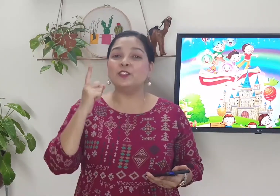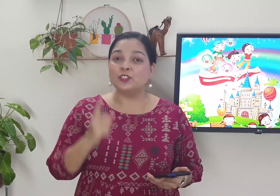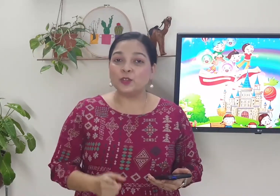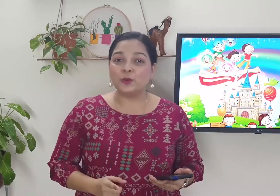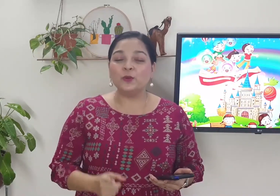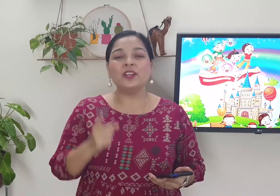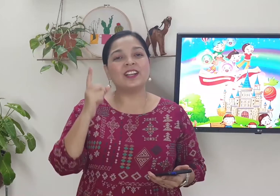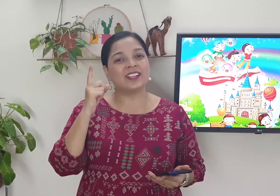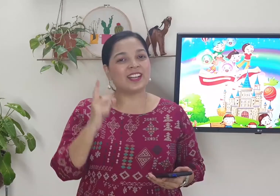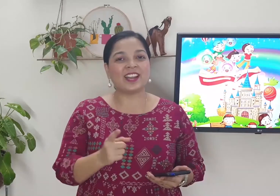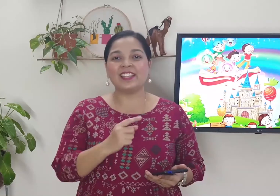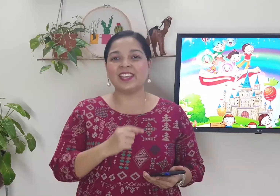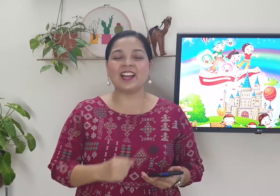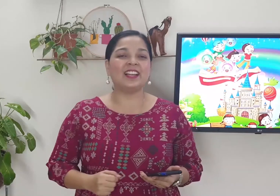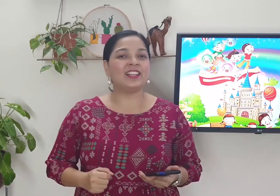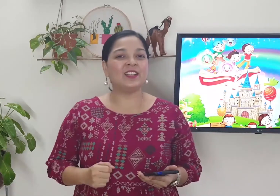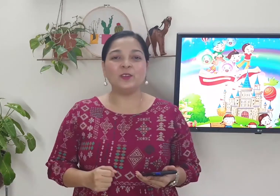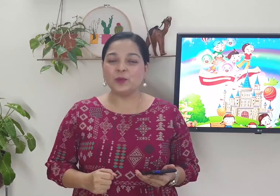प्रार्थनाही करा,